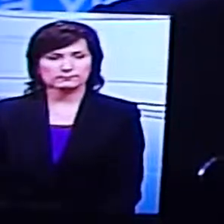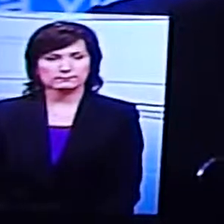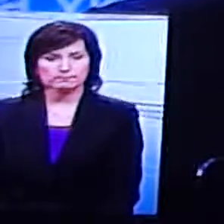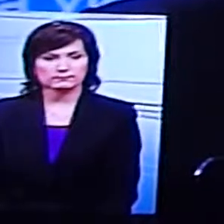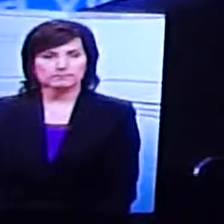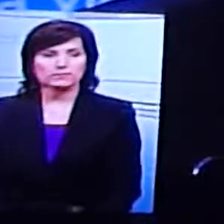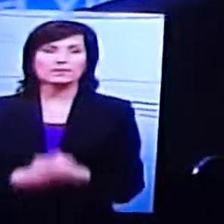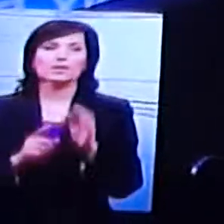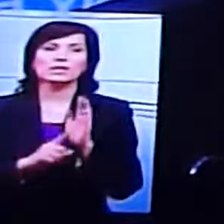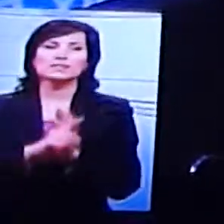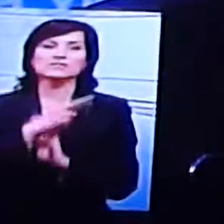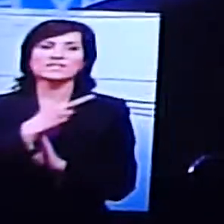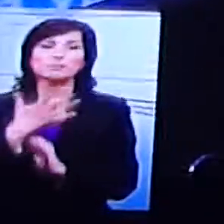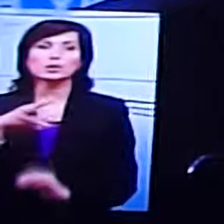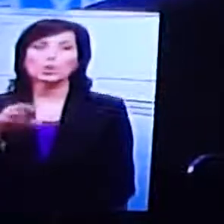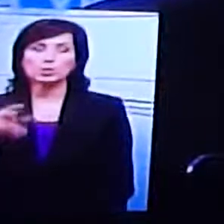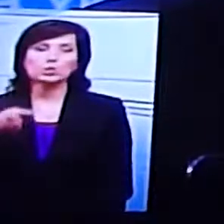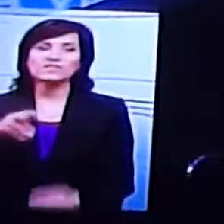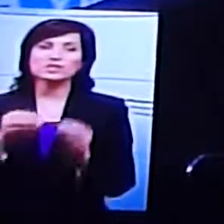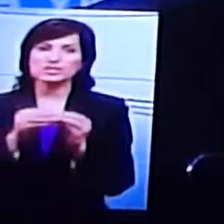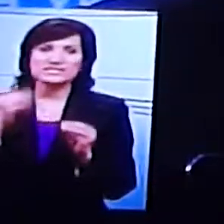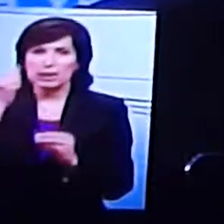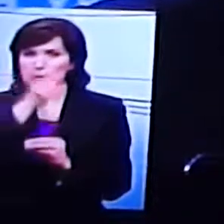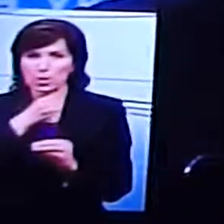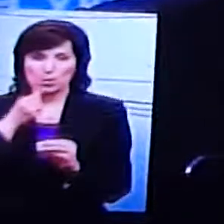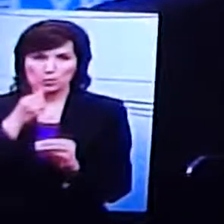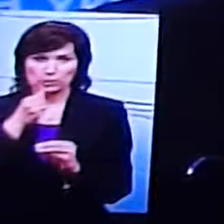З 25 лютого 2010 року, тобто